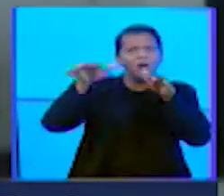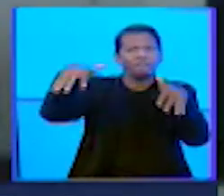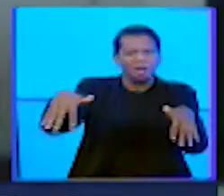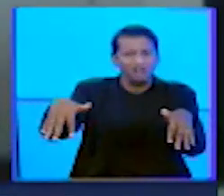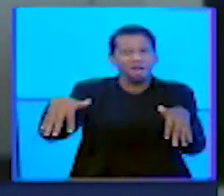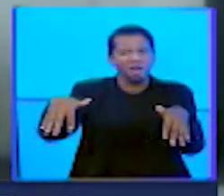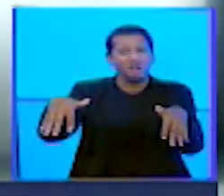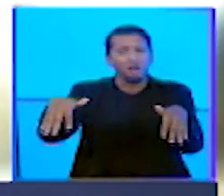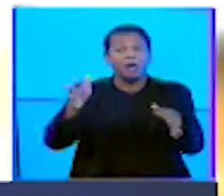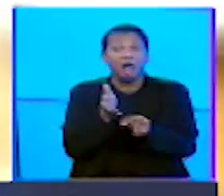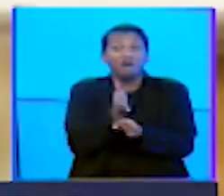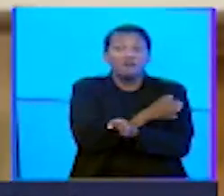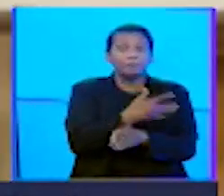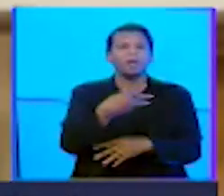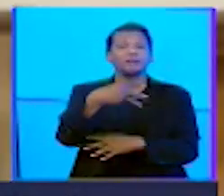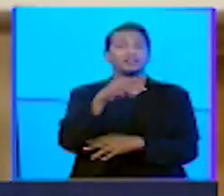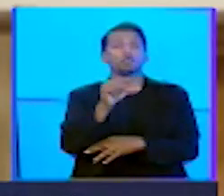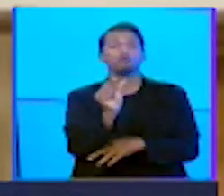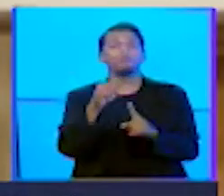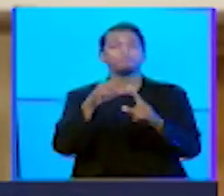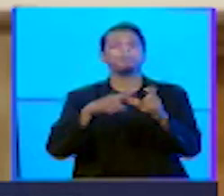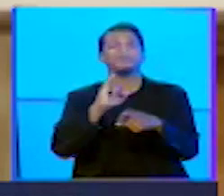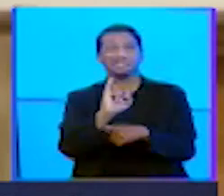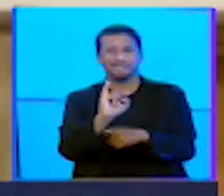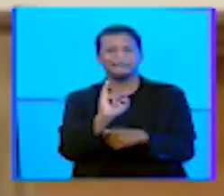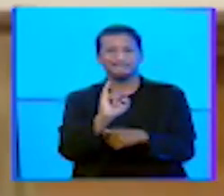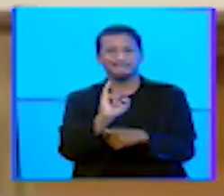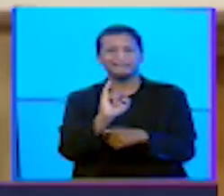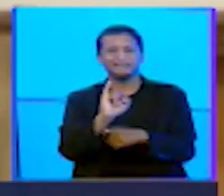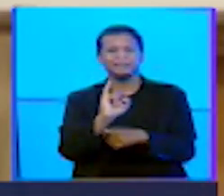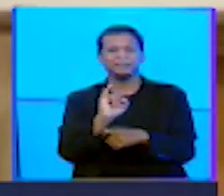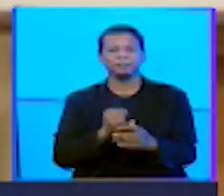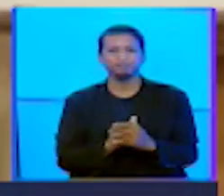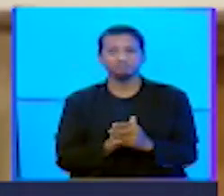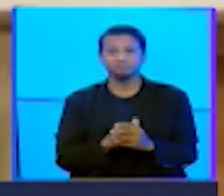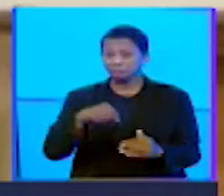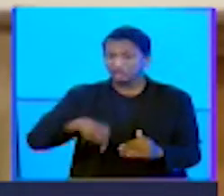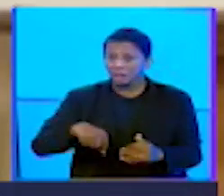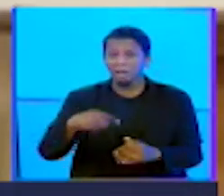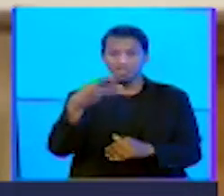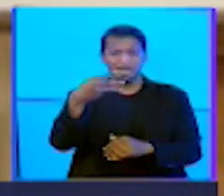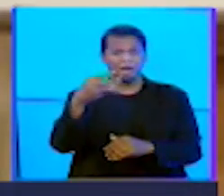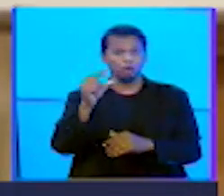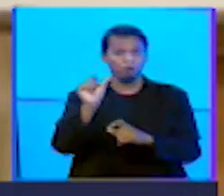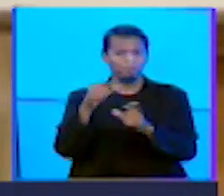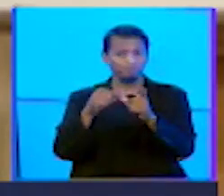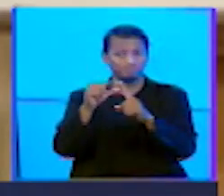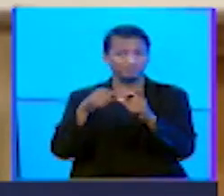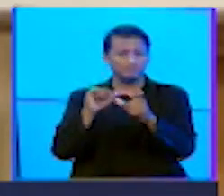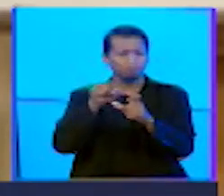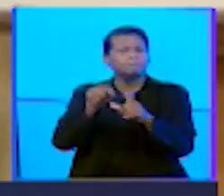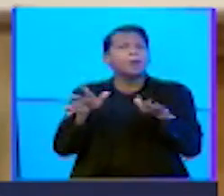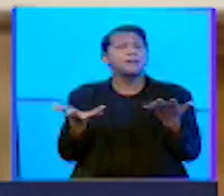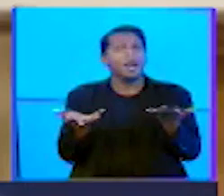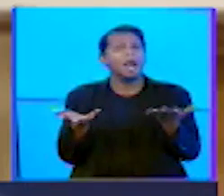fase erupsi. Saat ini juga sudah terjadi erupsi, gitu ya. Jadi erupsi itu adalah suatu proses